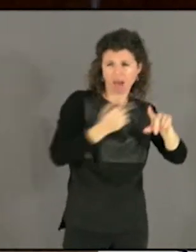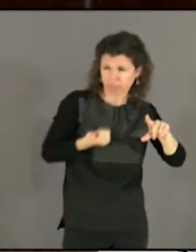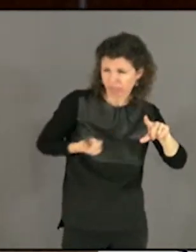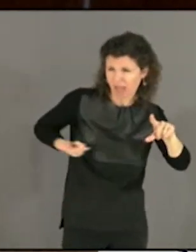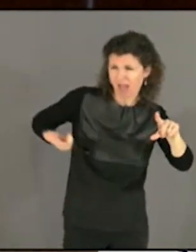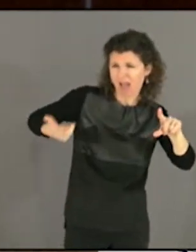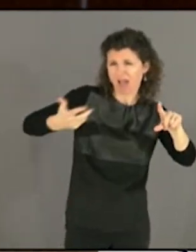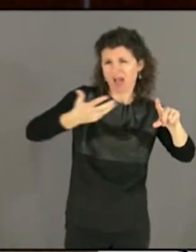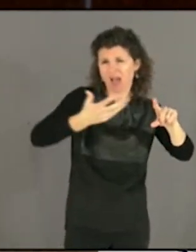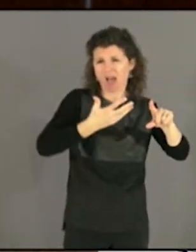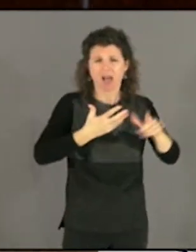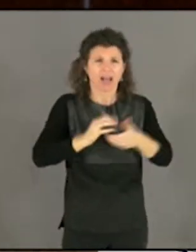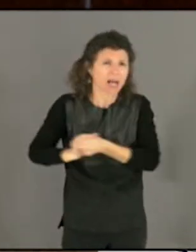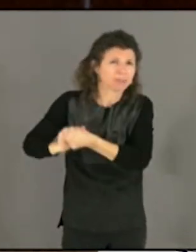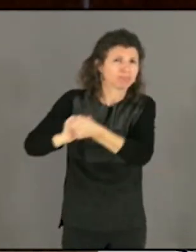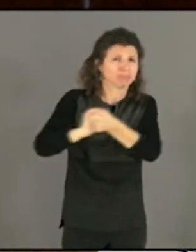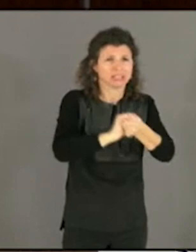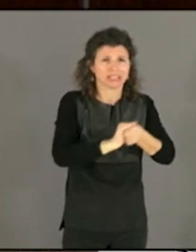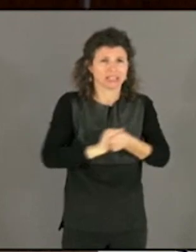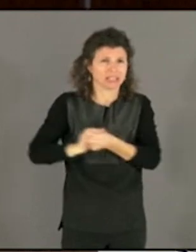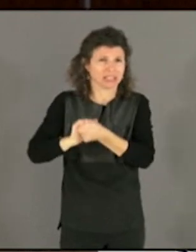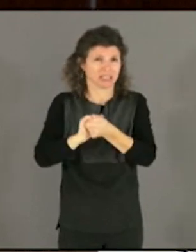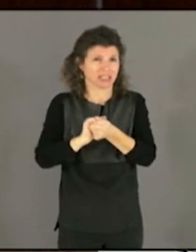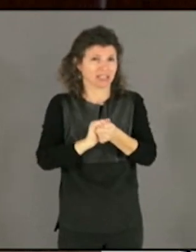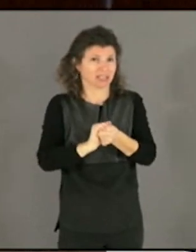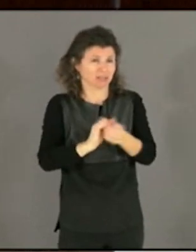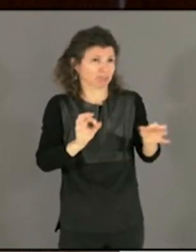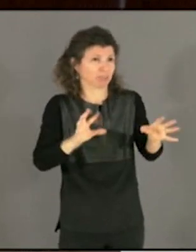amis dans cette terrible épreuve.